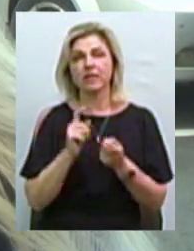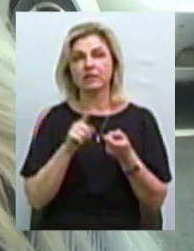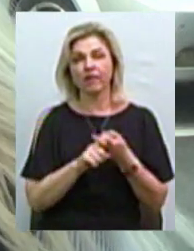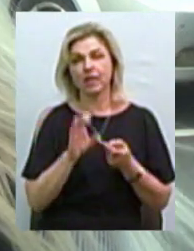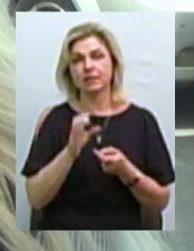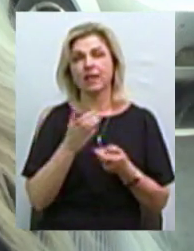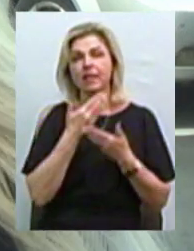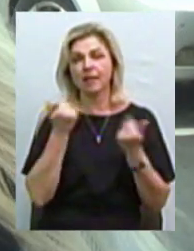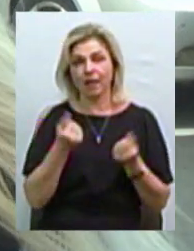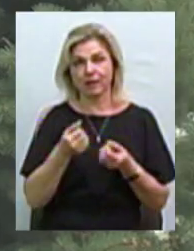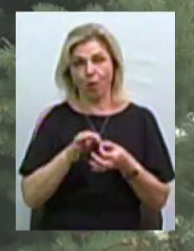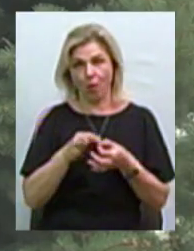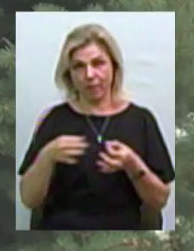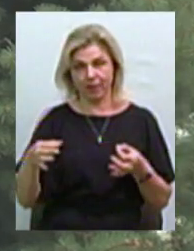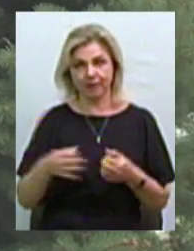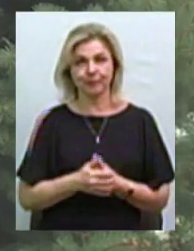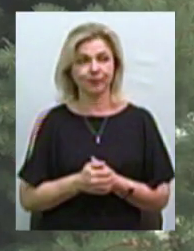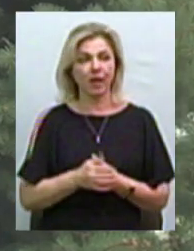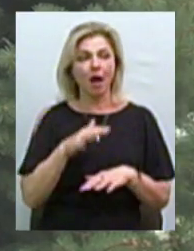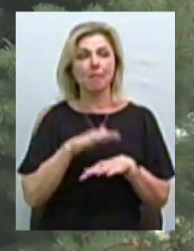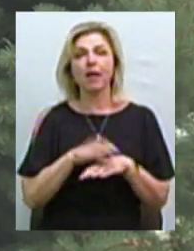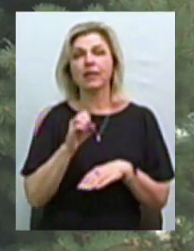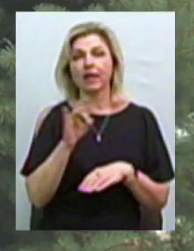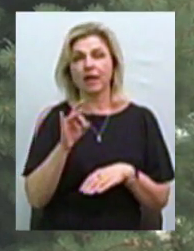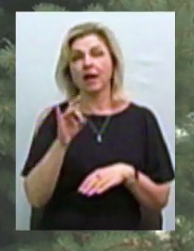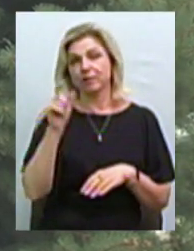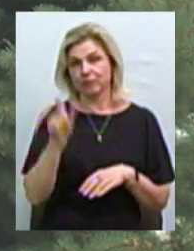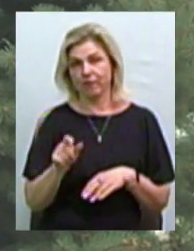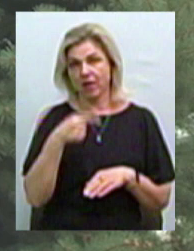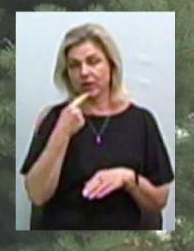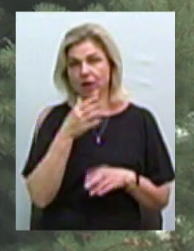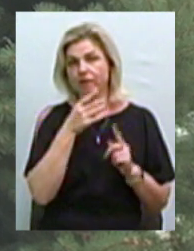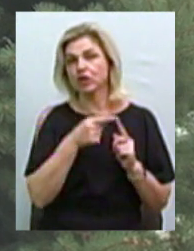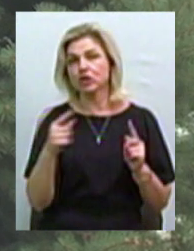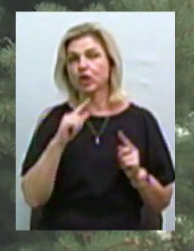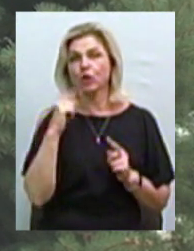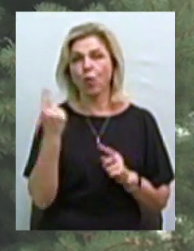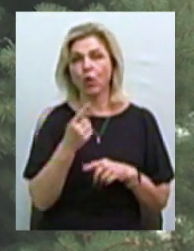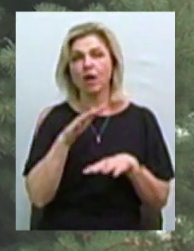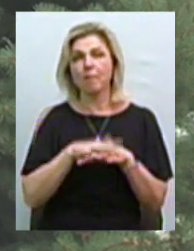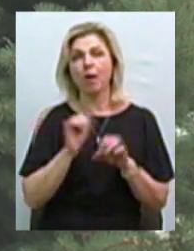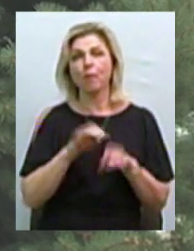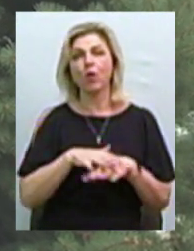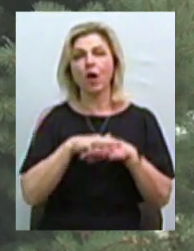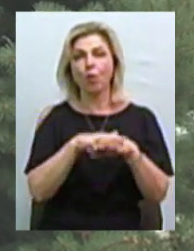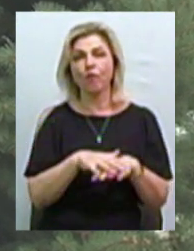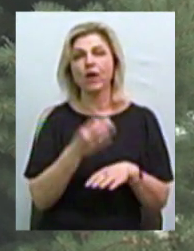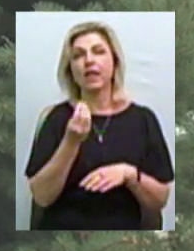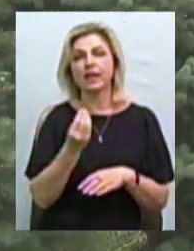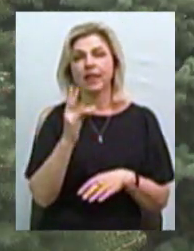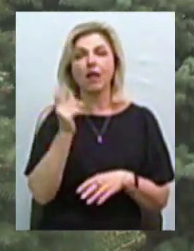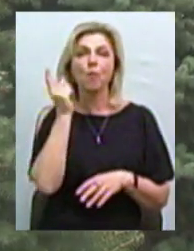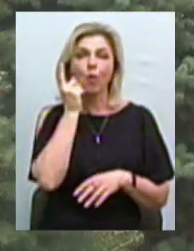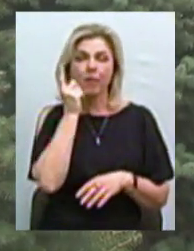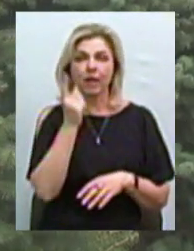відсутністю розмінної монети. Банкір Віталій Казимір говорить, що протягом року банк може перерахувати копійки на мобільний рахунок або